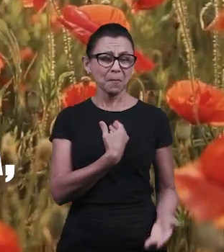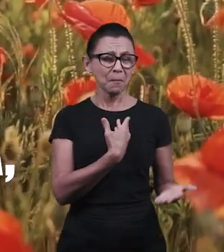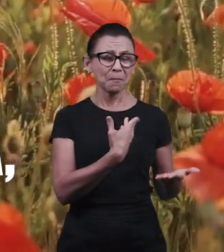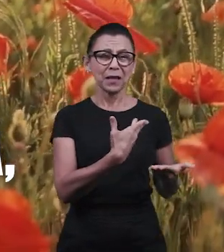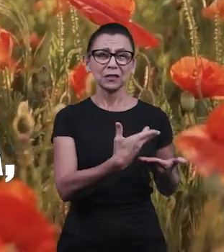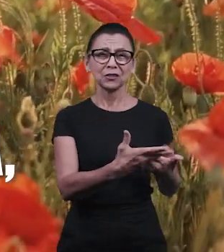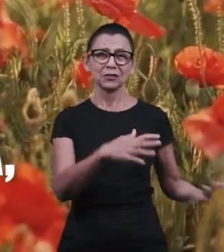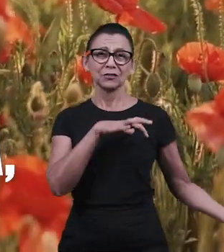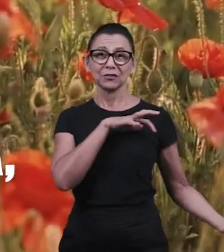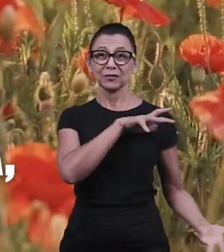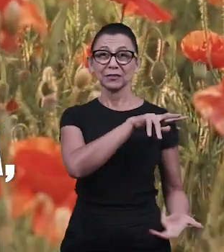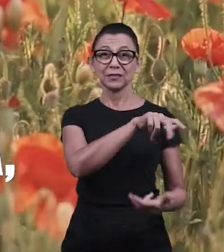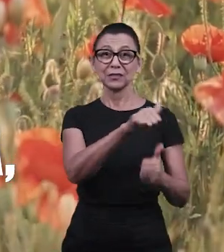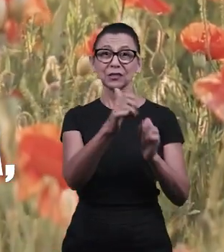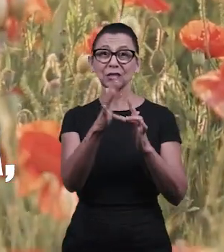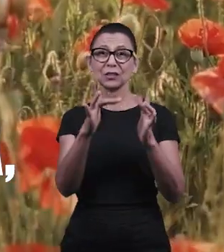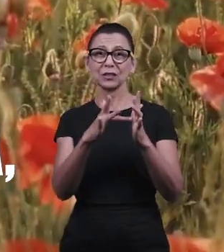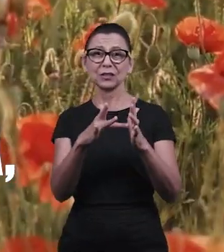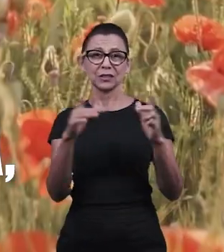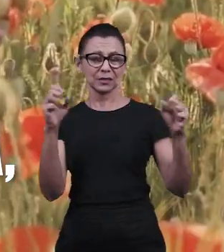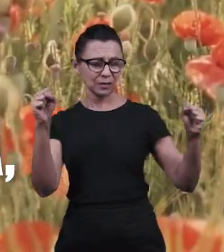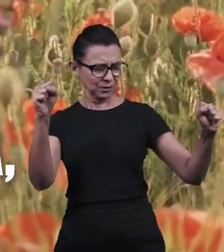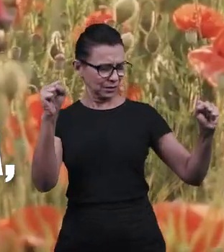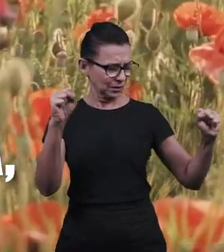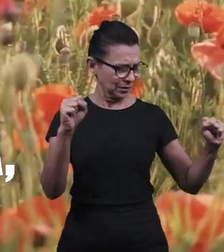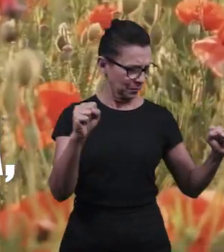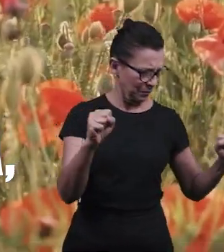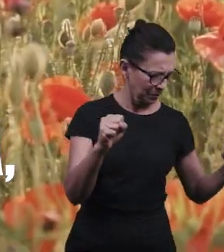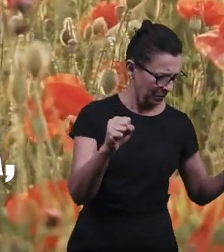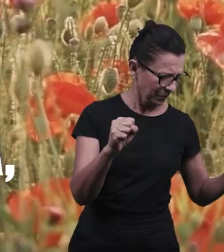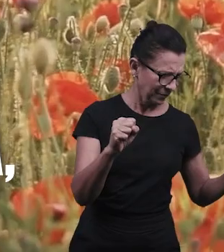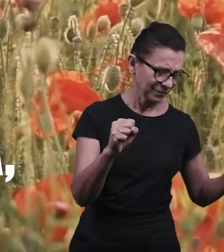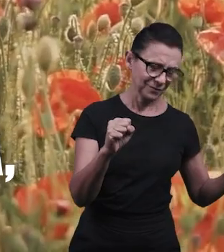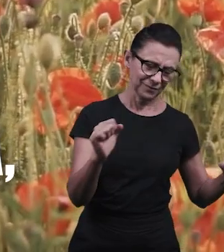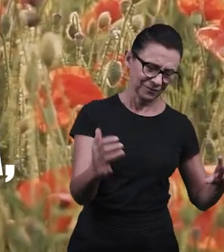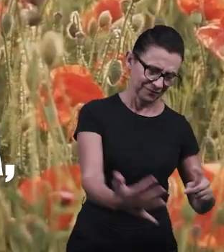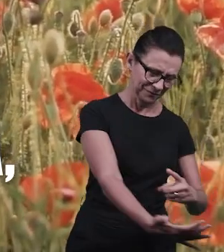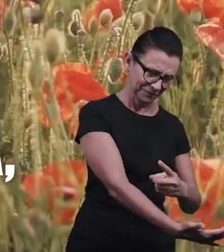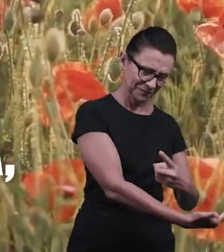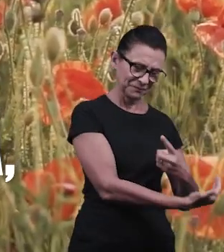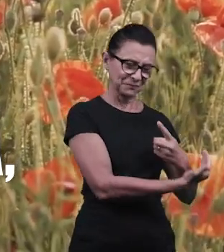Иисус принял меня в свои нежные объятия.